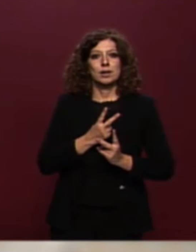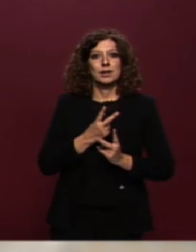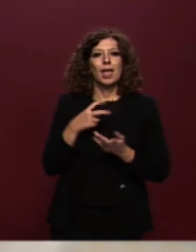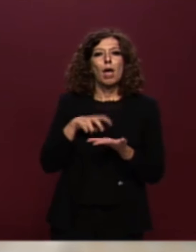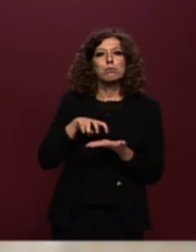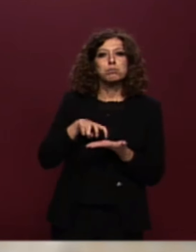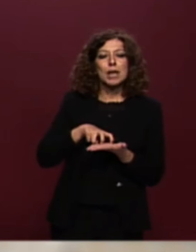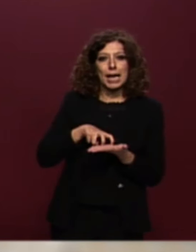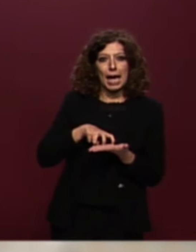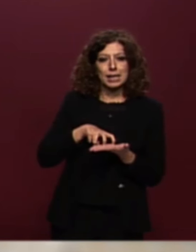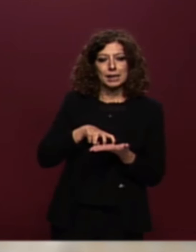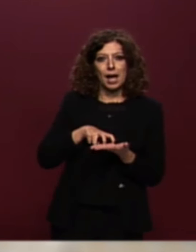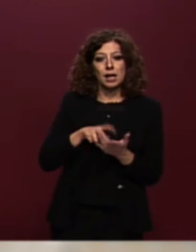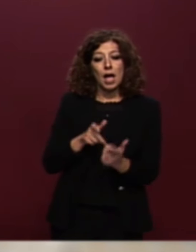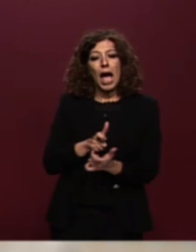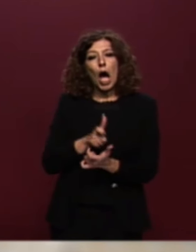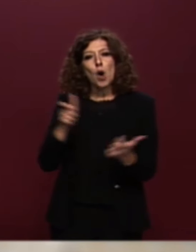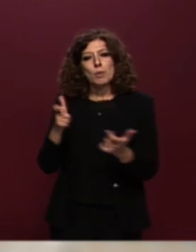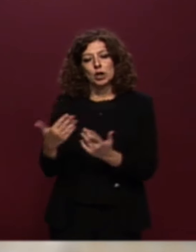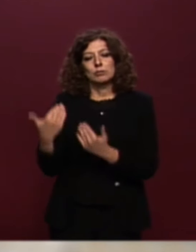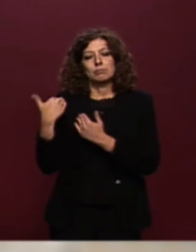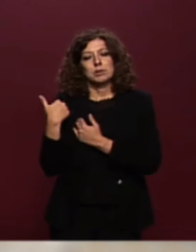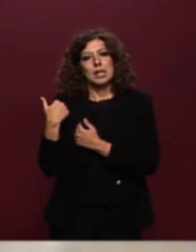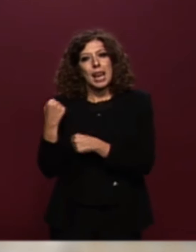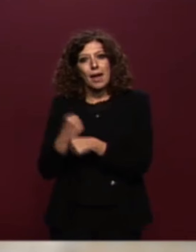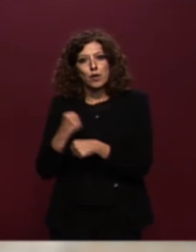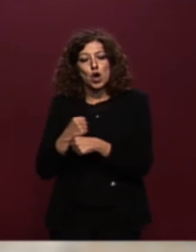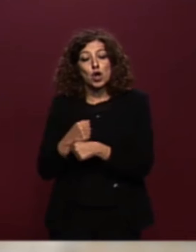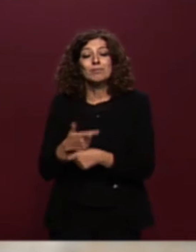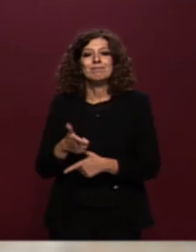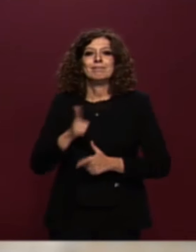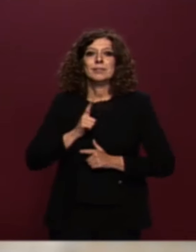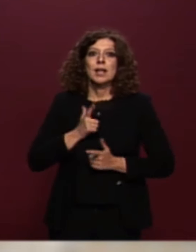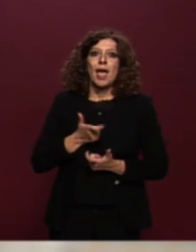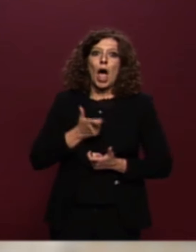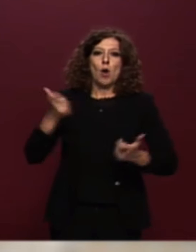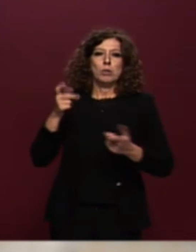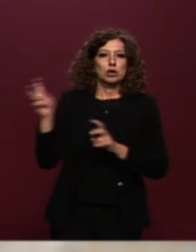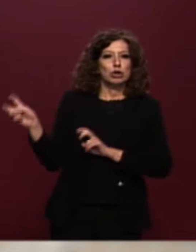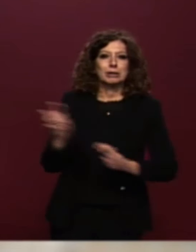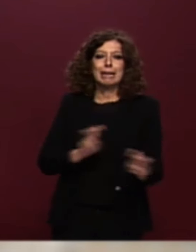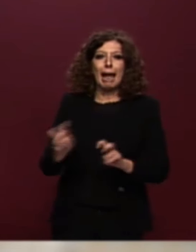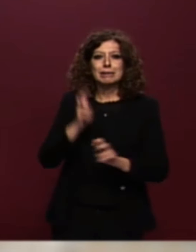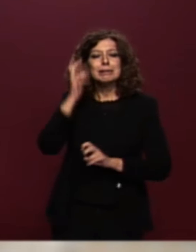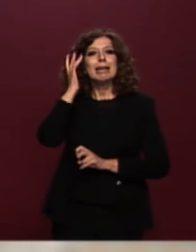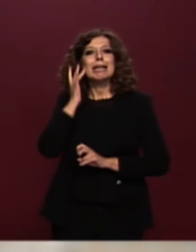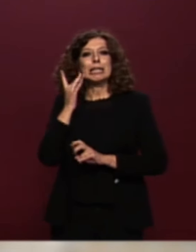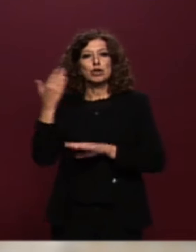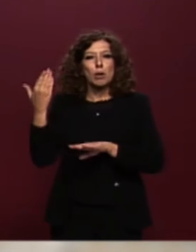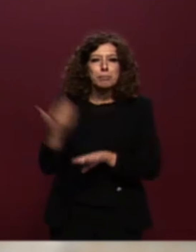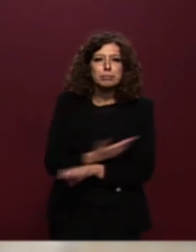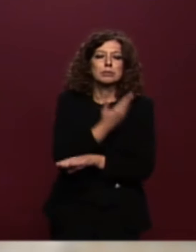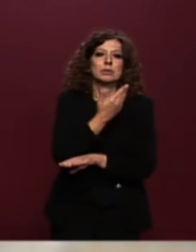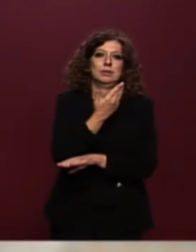precarietà e l'aumento dei carichi di lavoro incrementano lo stress e il rischio di incidenti. Una piaga, la precarietà, che diverse